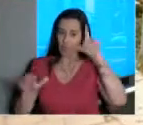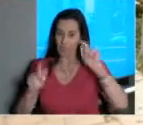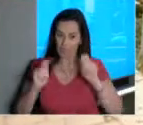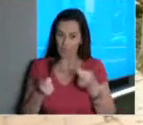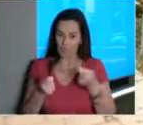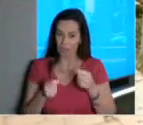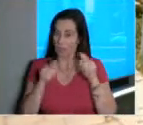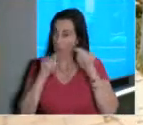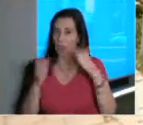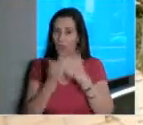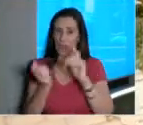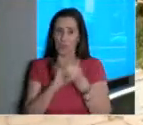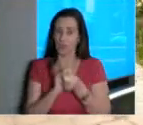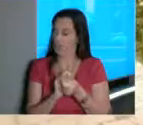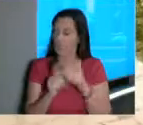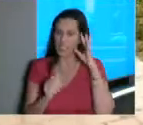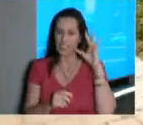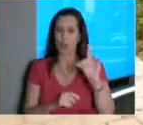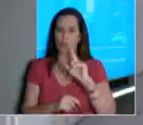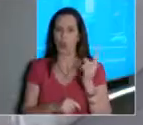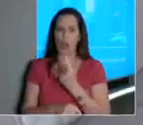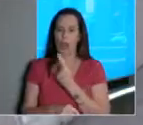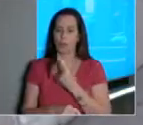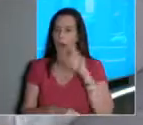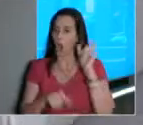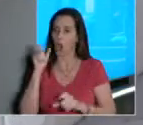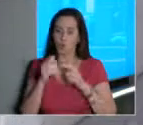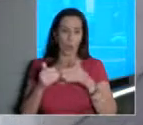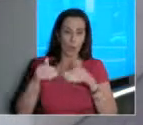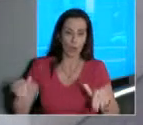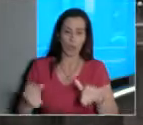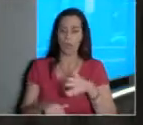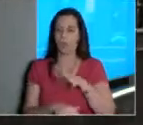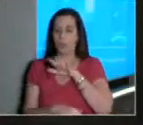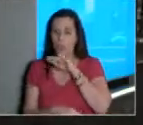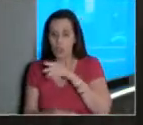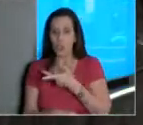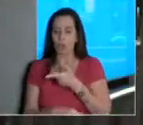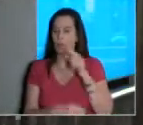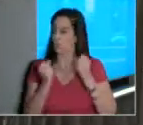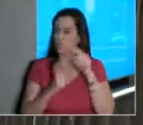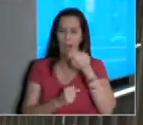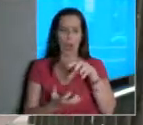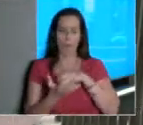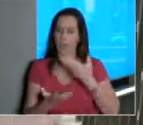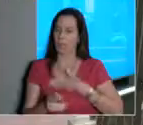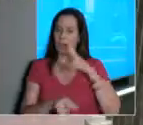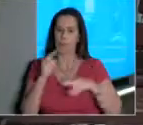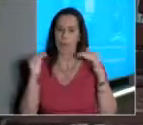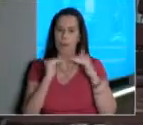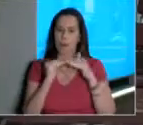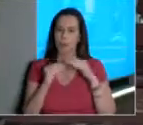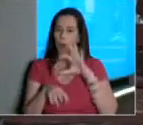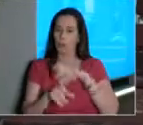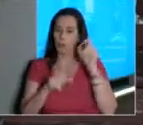יסתגר, הדרך לאילת תהפוך להיות הסיוט של כל תייר או מקומי. אנשים עם מוגבלויות, קשישים או נכים, יתקשו להגיע למרכז הארץ לקבל טיפול הולם.